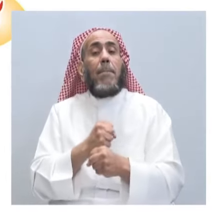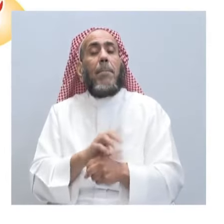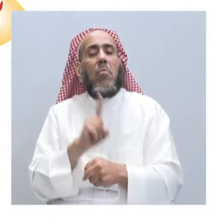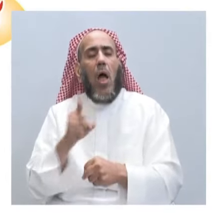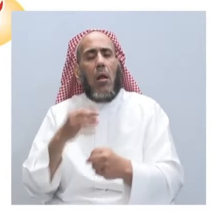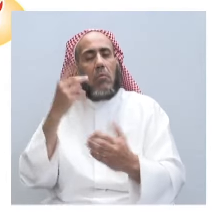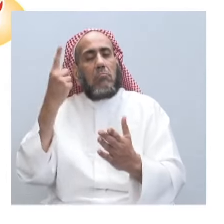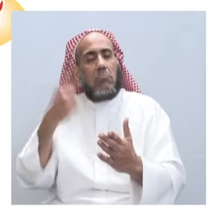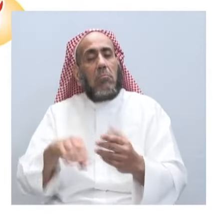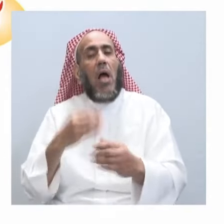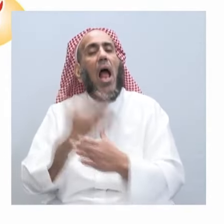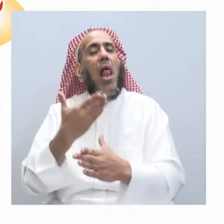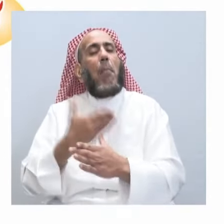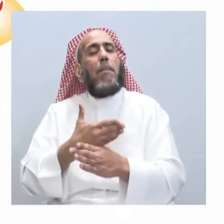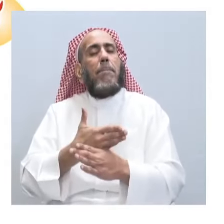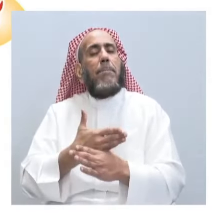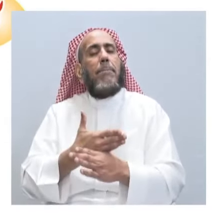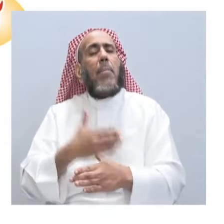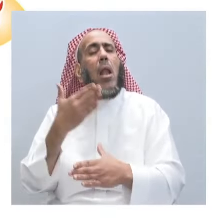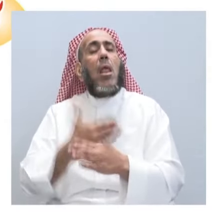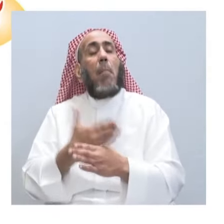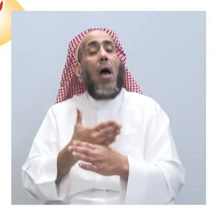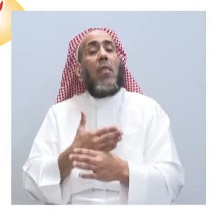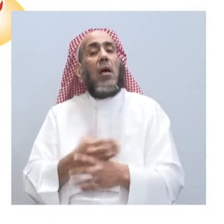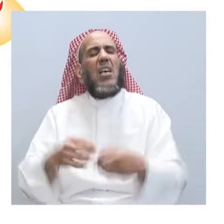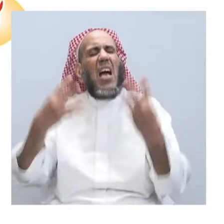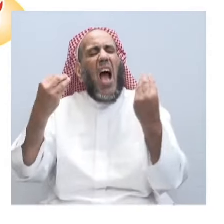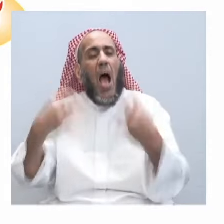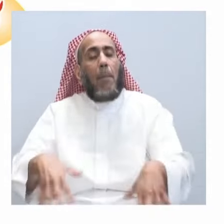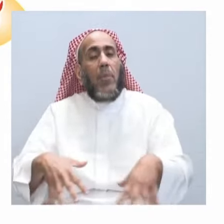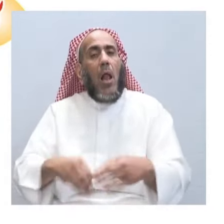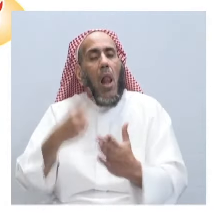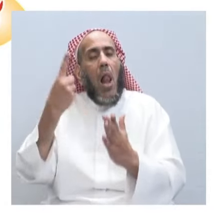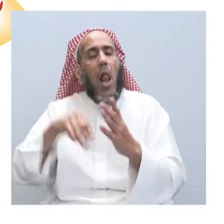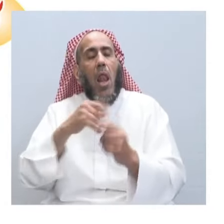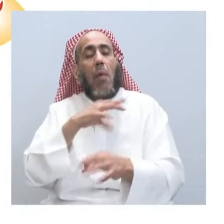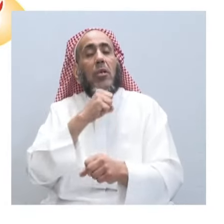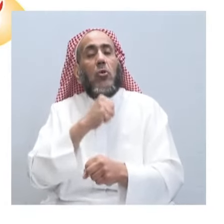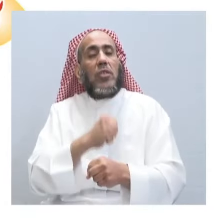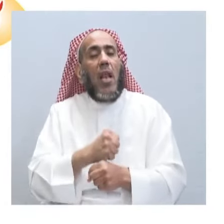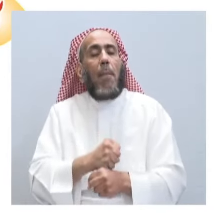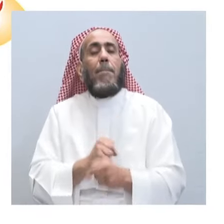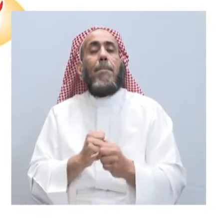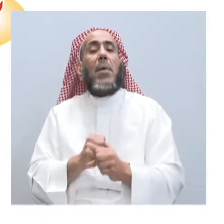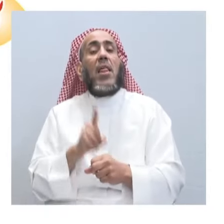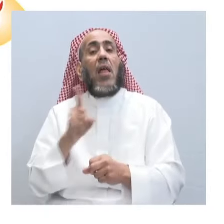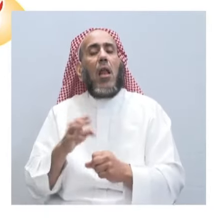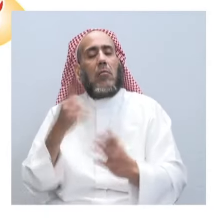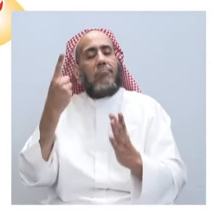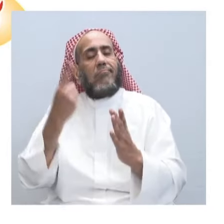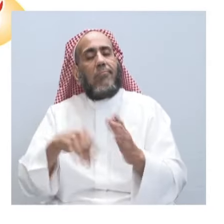ذلك علل لماذا ابطل النبي صلى الله عليه وسلم